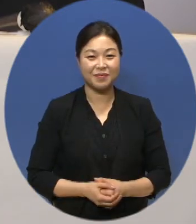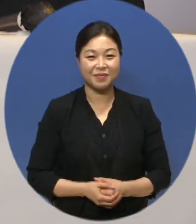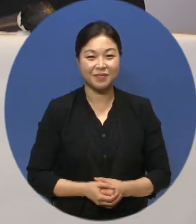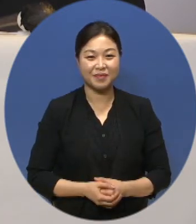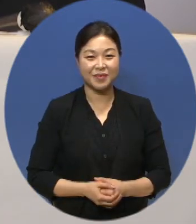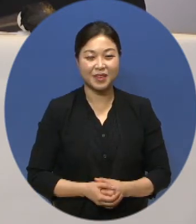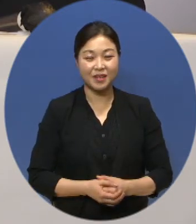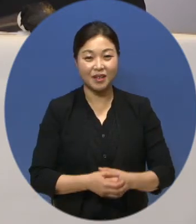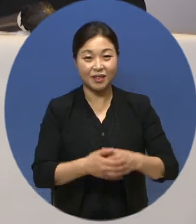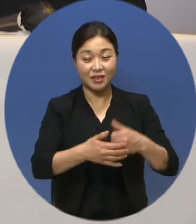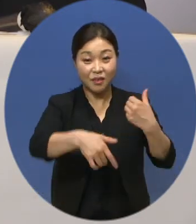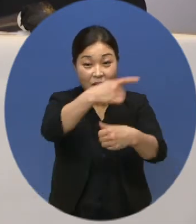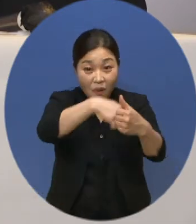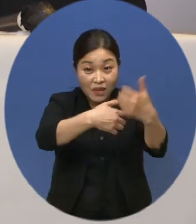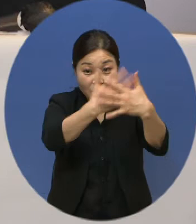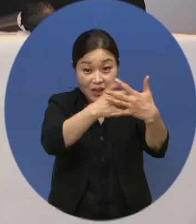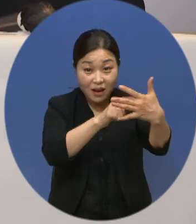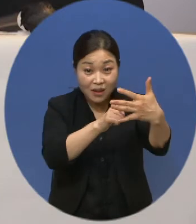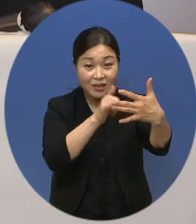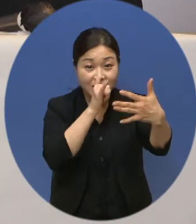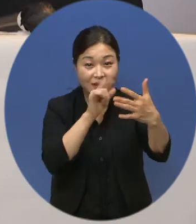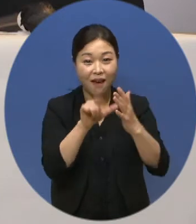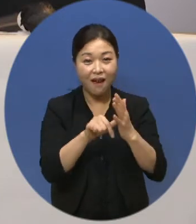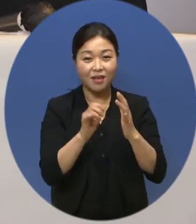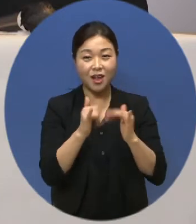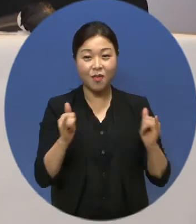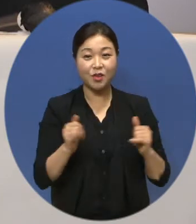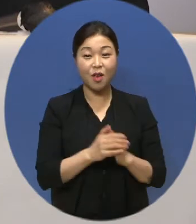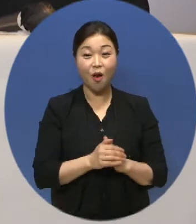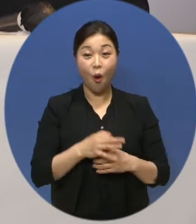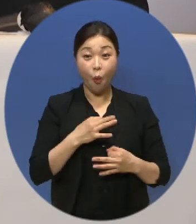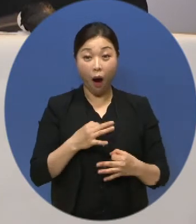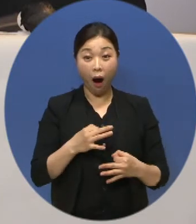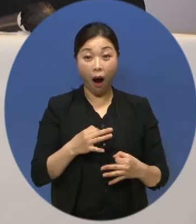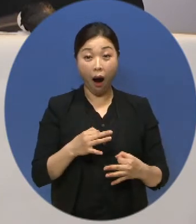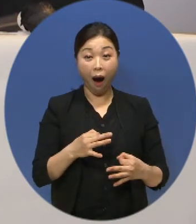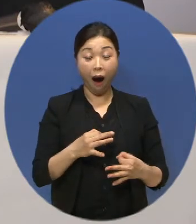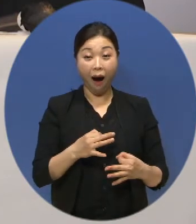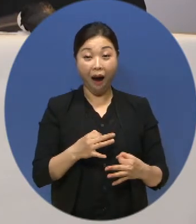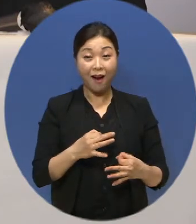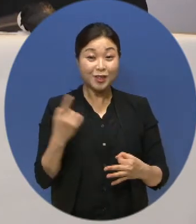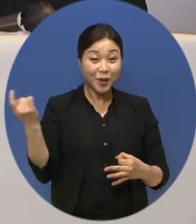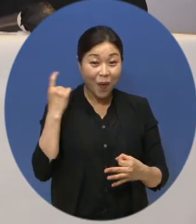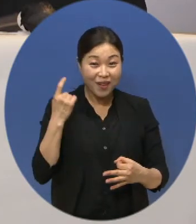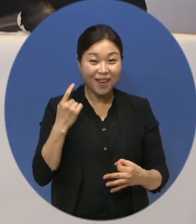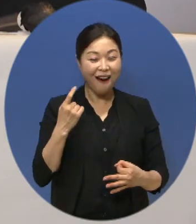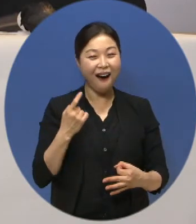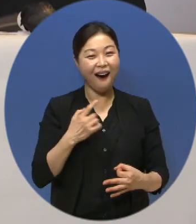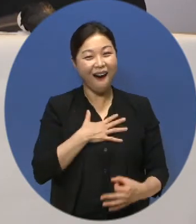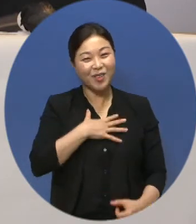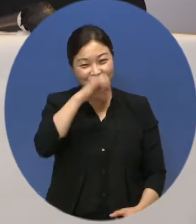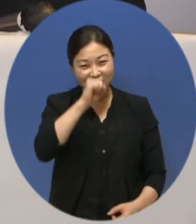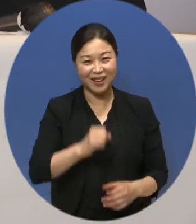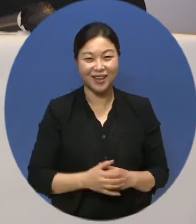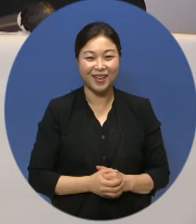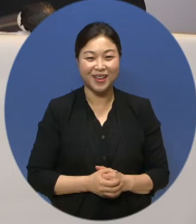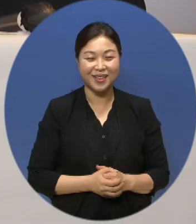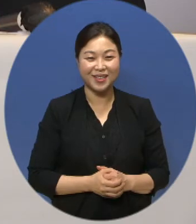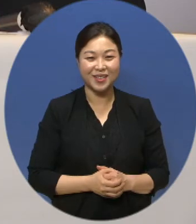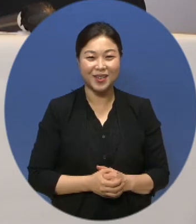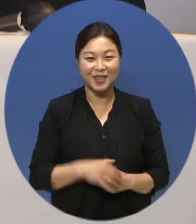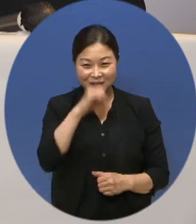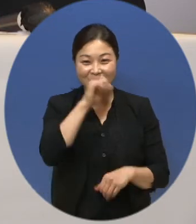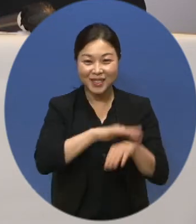그 관객분들이 이렇게 하시는 그 숨소리가 너무 좋아요 저는. 그래서 이제 그 어쨌든 좋게 봐주셔서